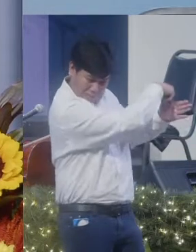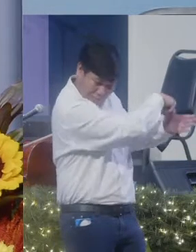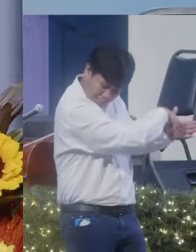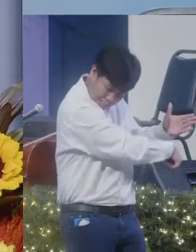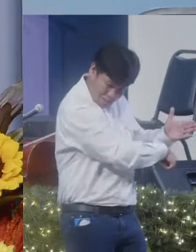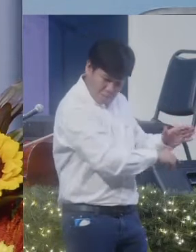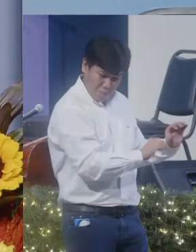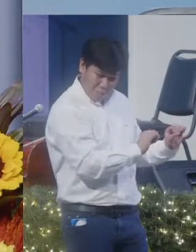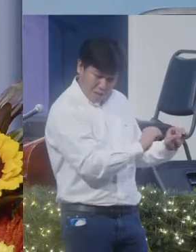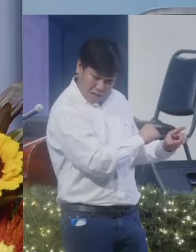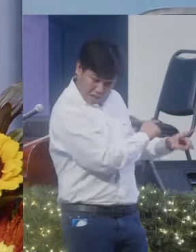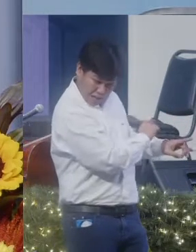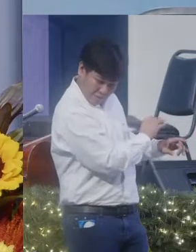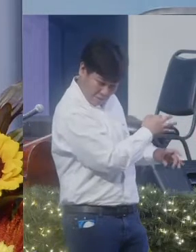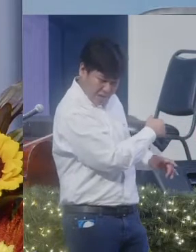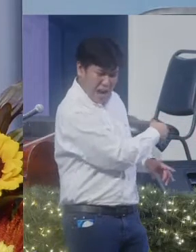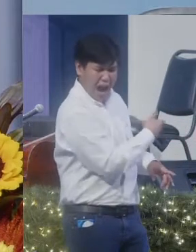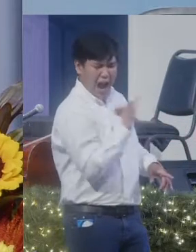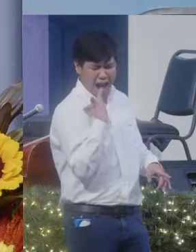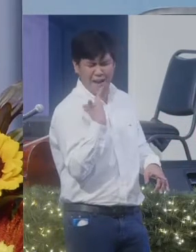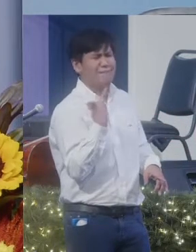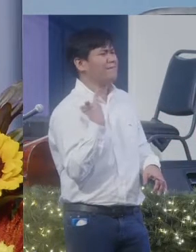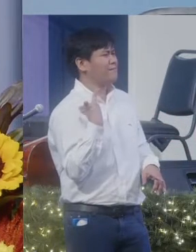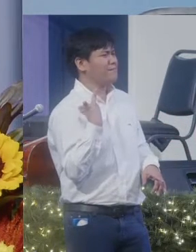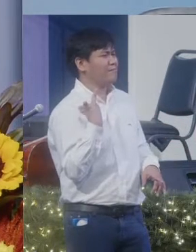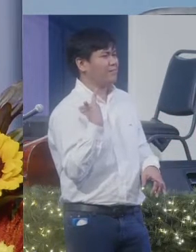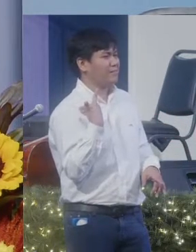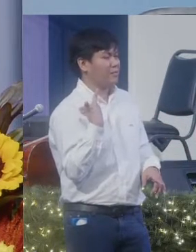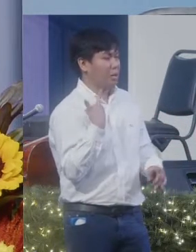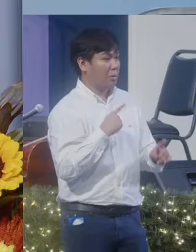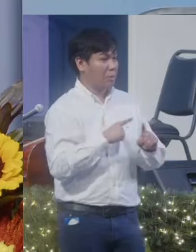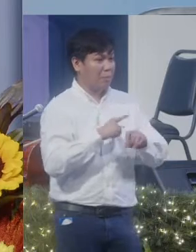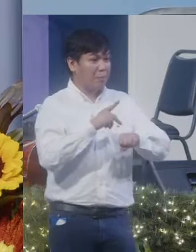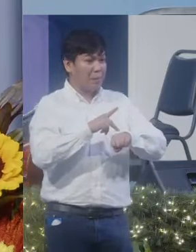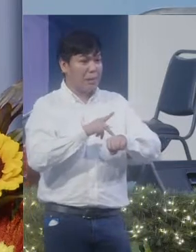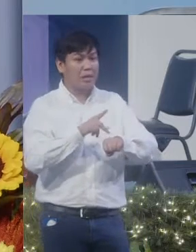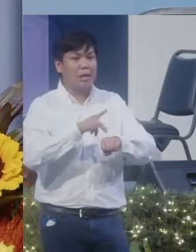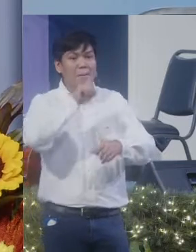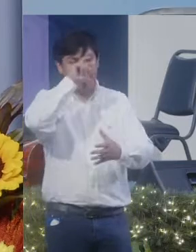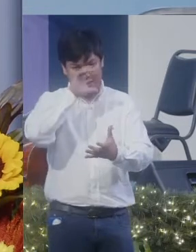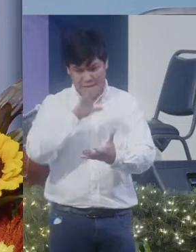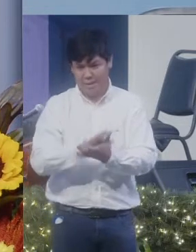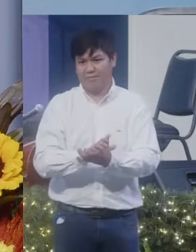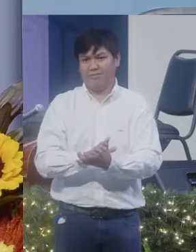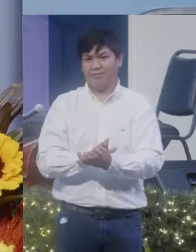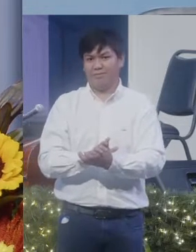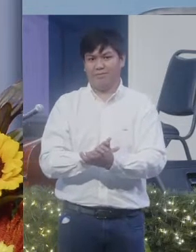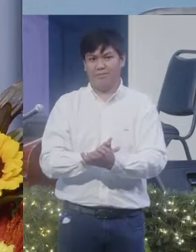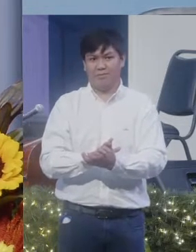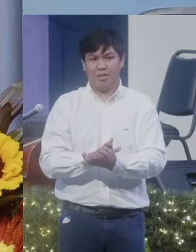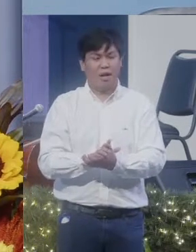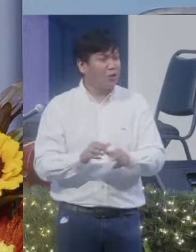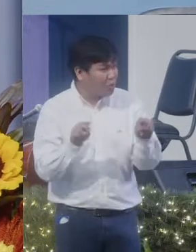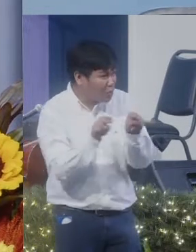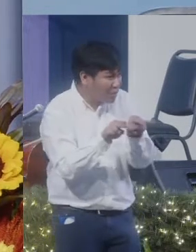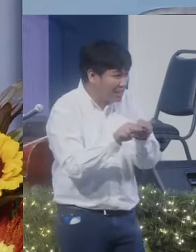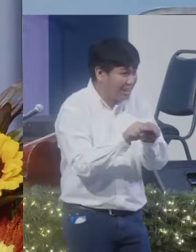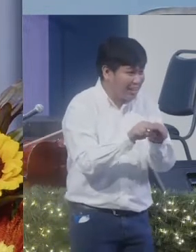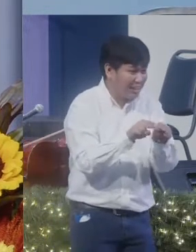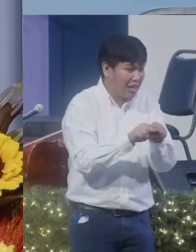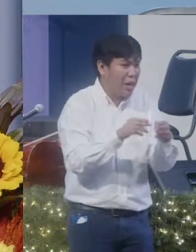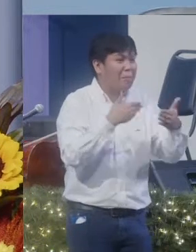lumalapit na isda sa malapit sa top of the water ng ganong oras. Normally.